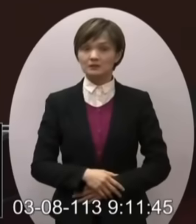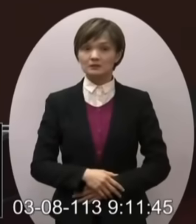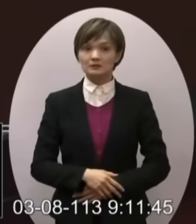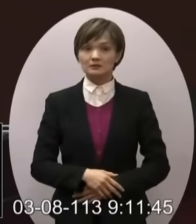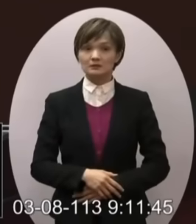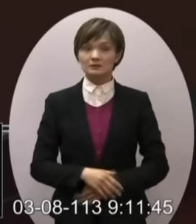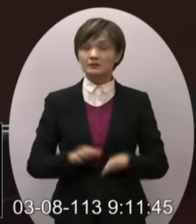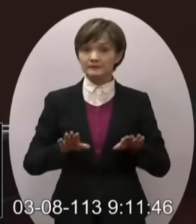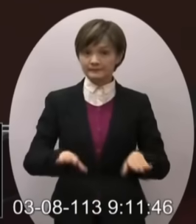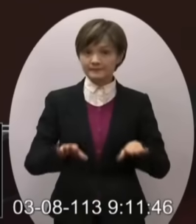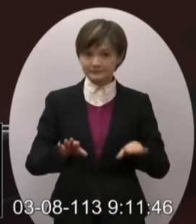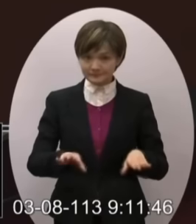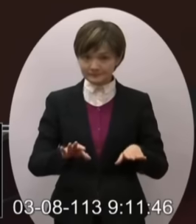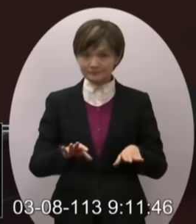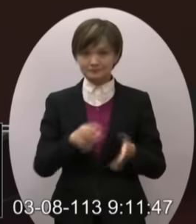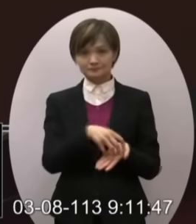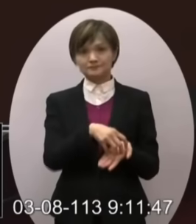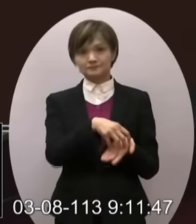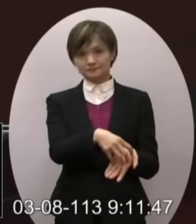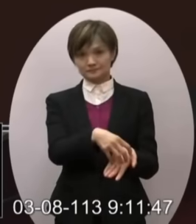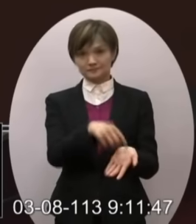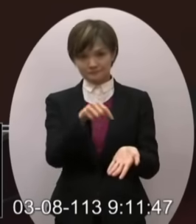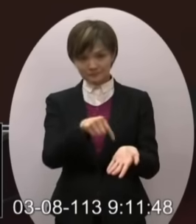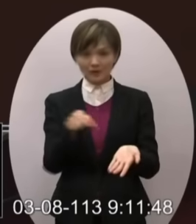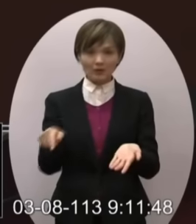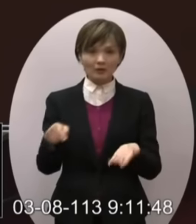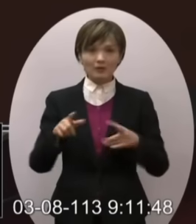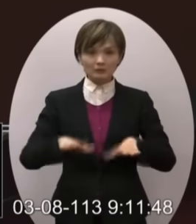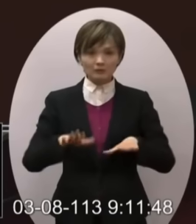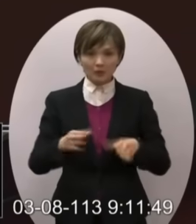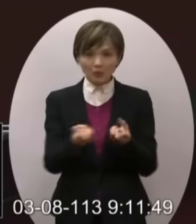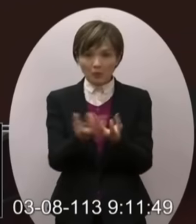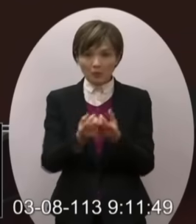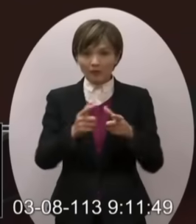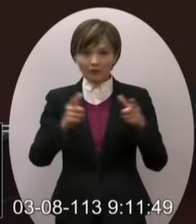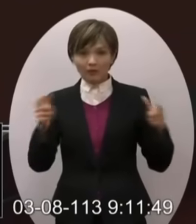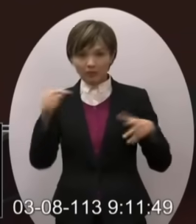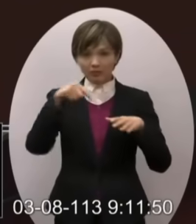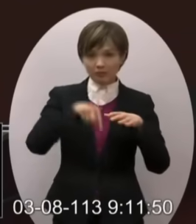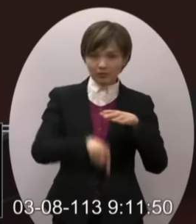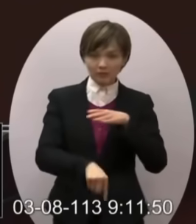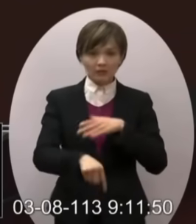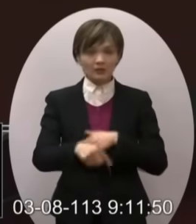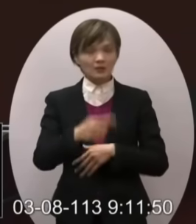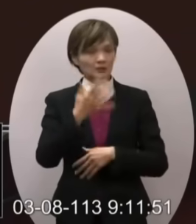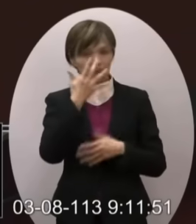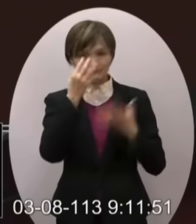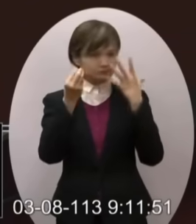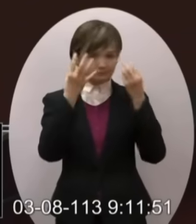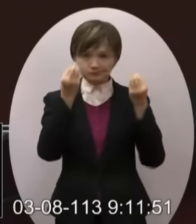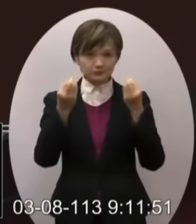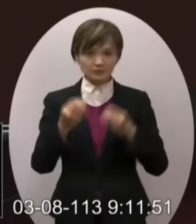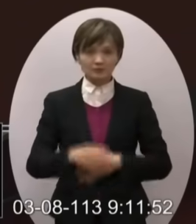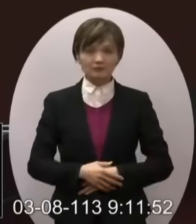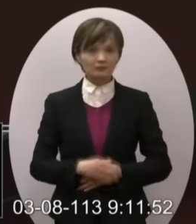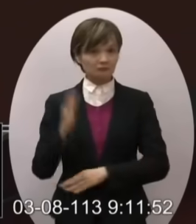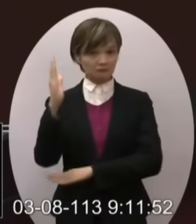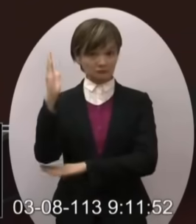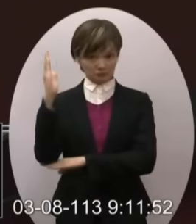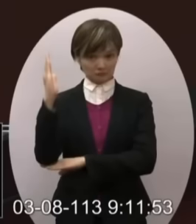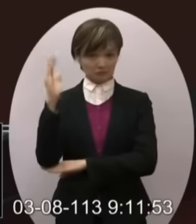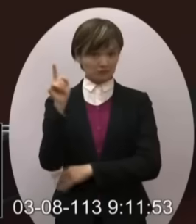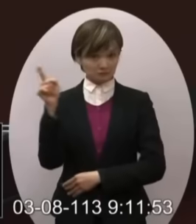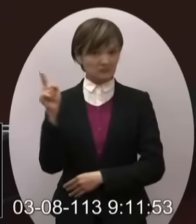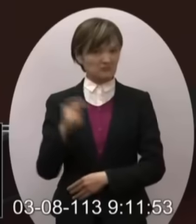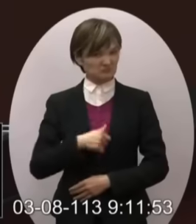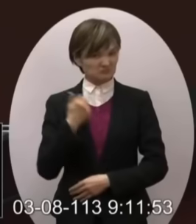现在没有办法来证实说到底我们的范围多广、多大、多深，影响多全面。政府部门真的